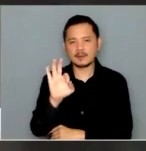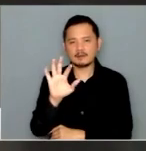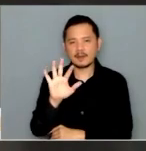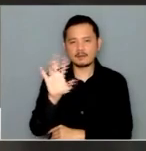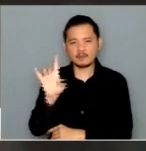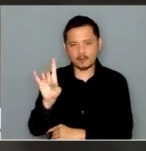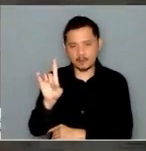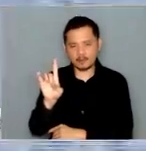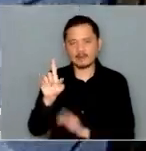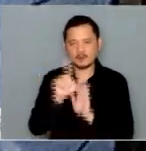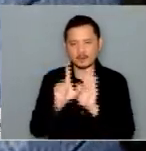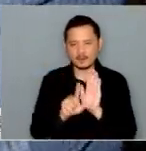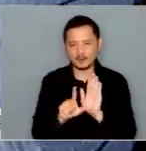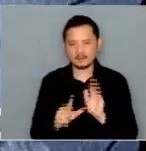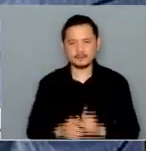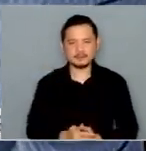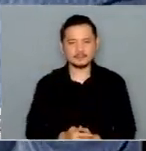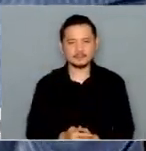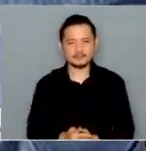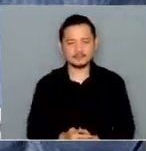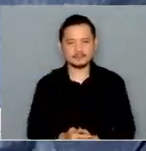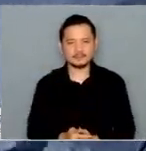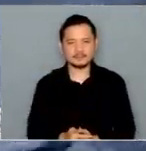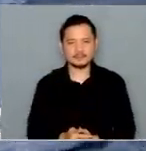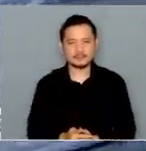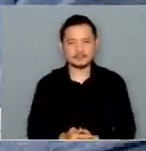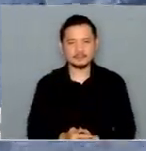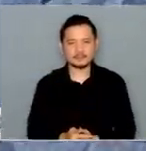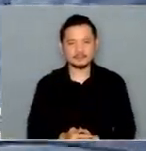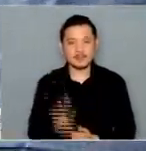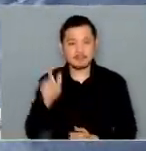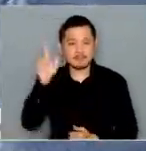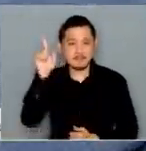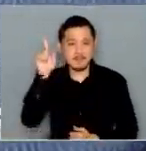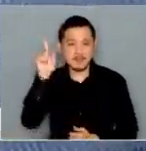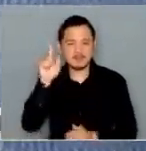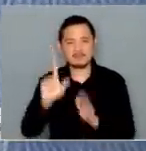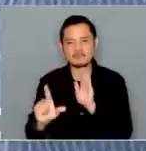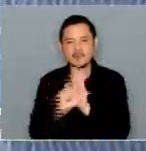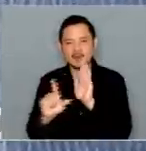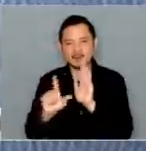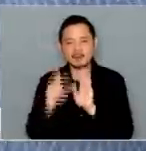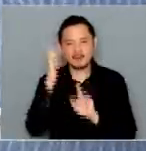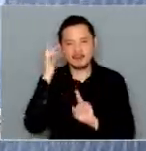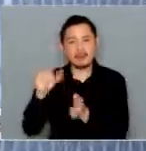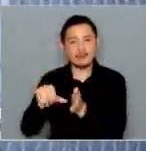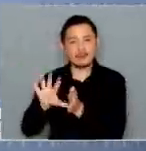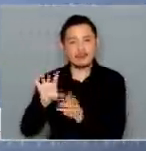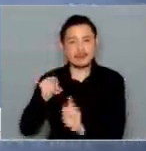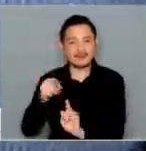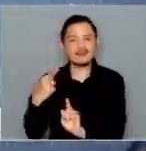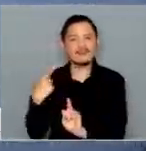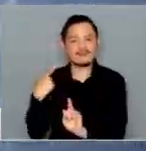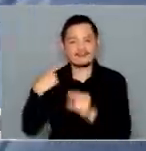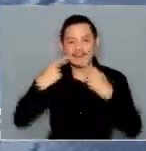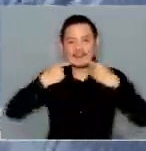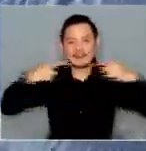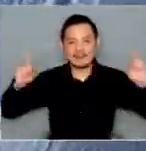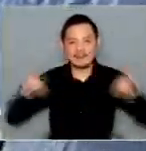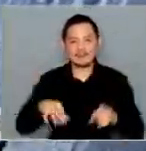Code at grave threat. Bawal ang pagdadala ngayon ng baril dahil sa umiiral na gun ban para sa barangay at SK